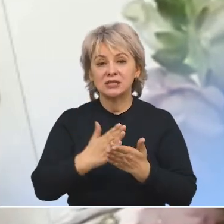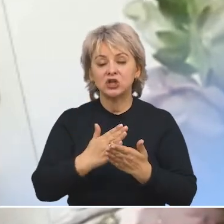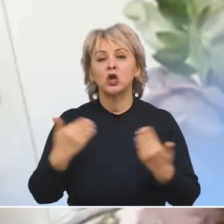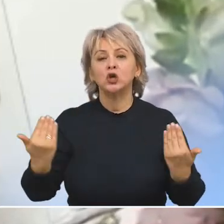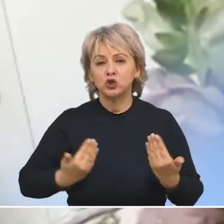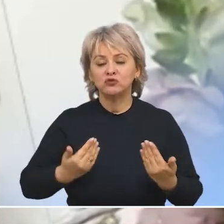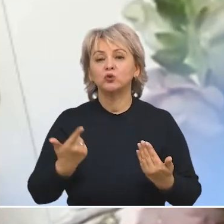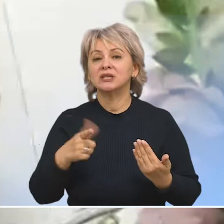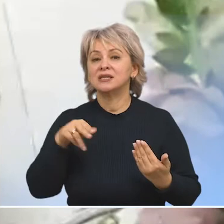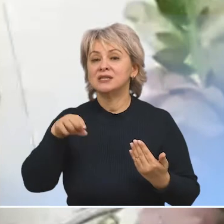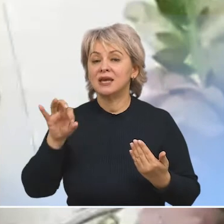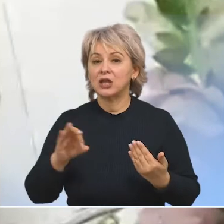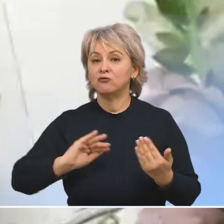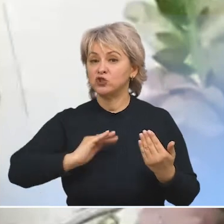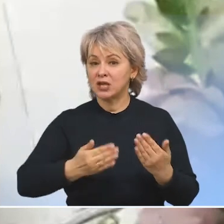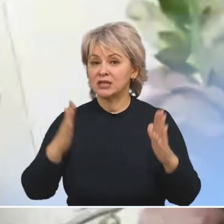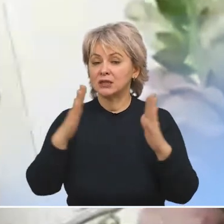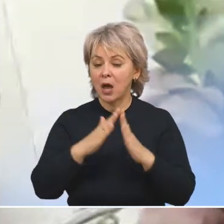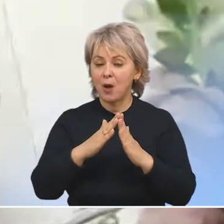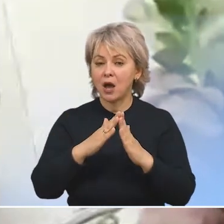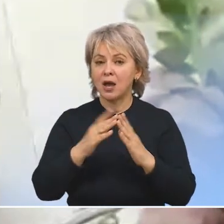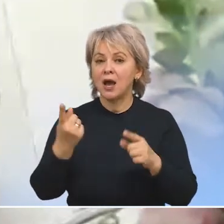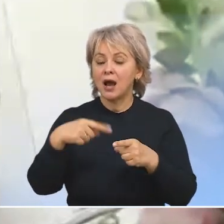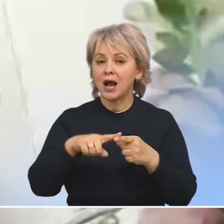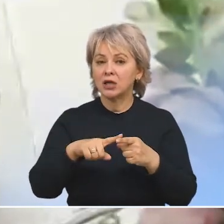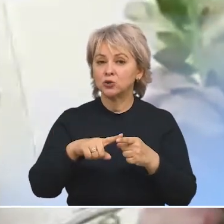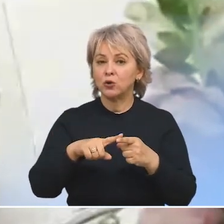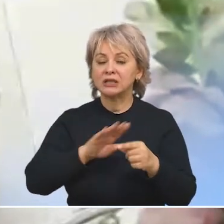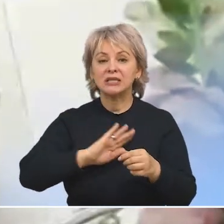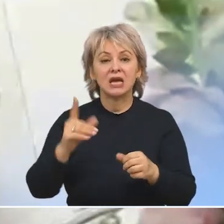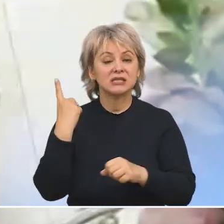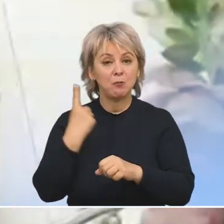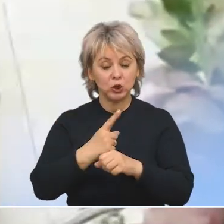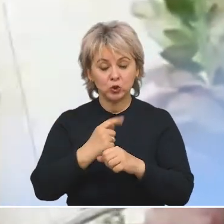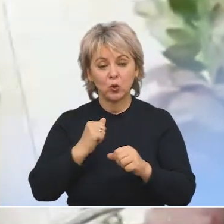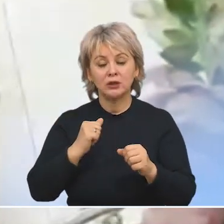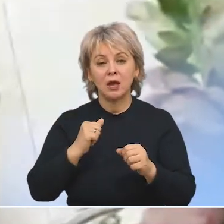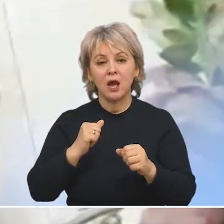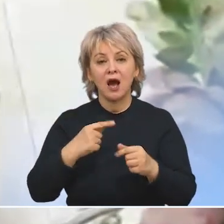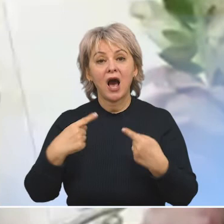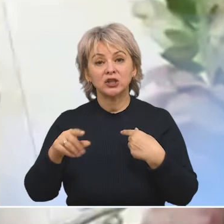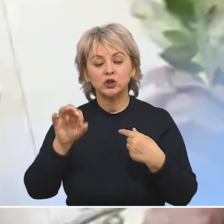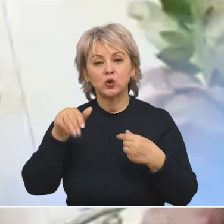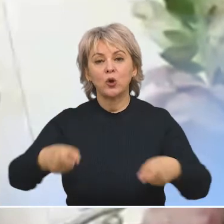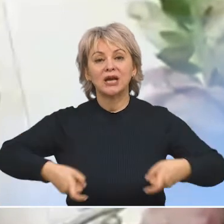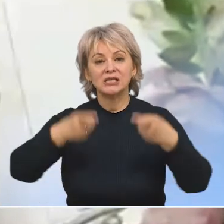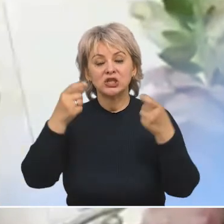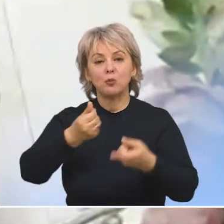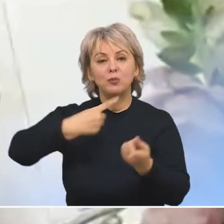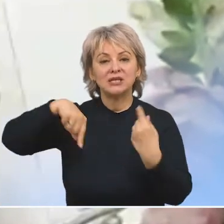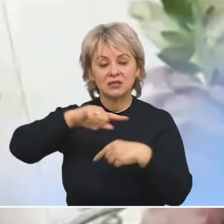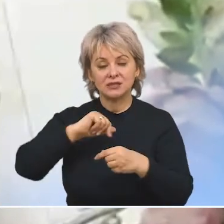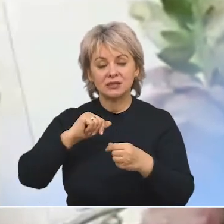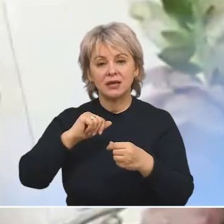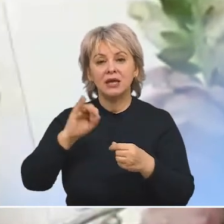и живут где-то в частном секторе, который не запрещен, в отличие от гостиничного